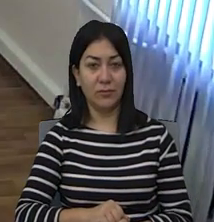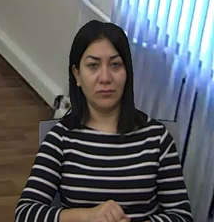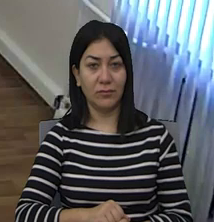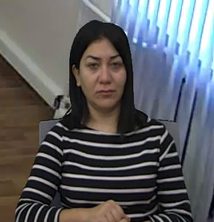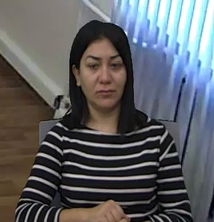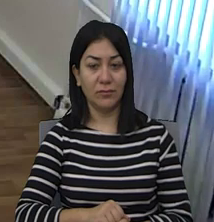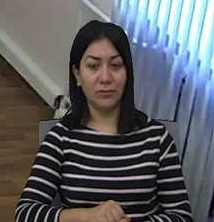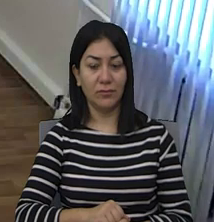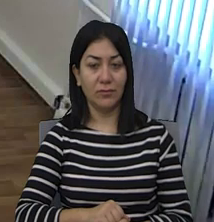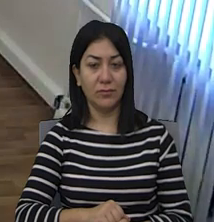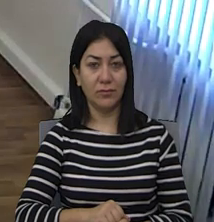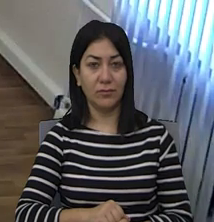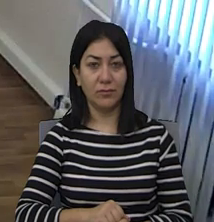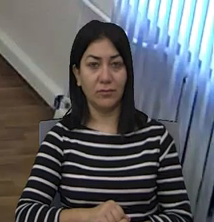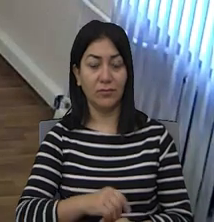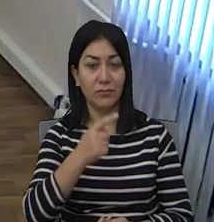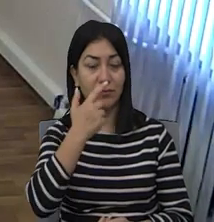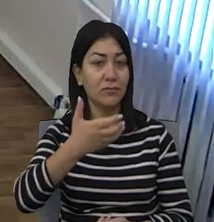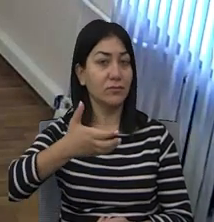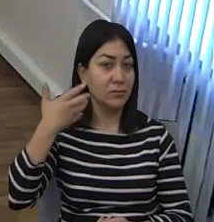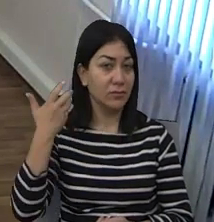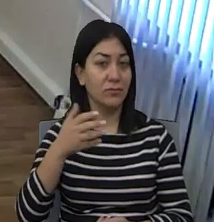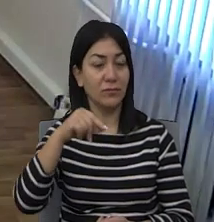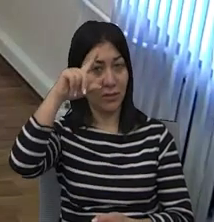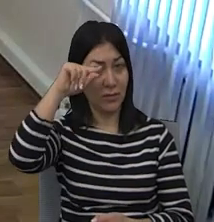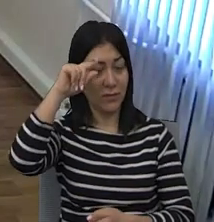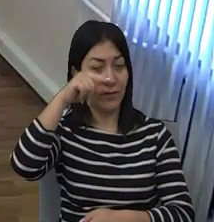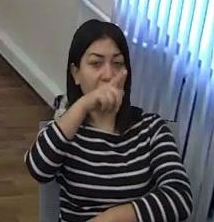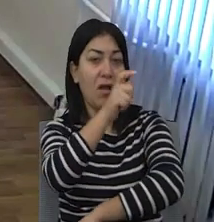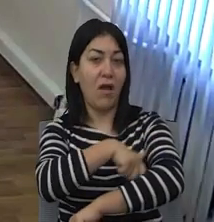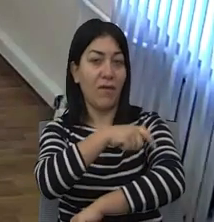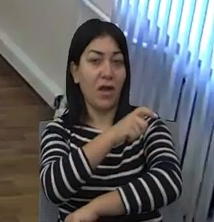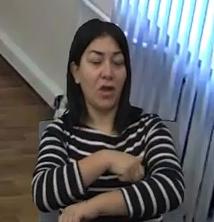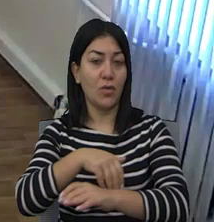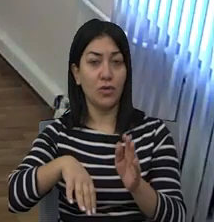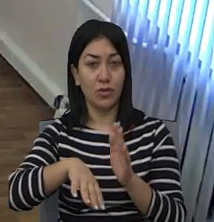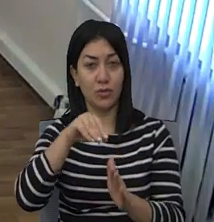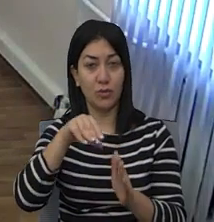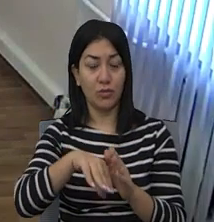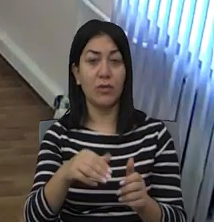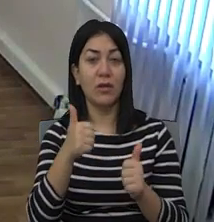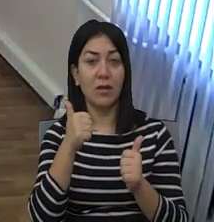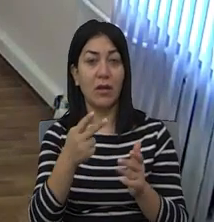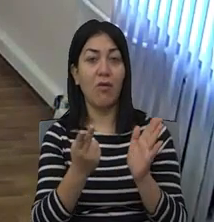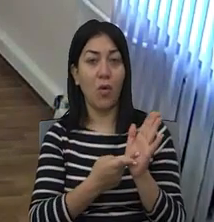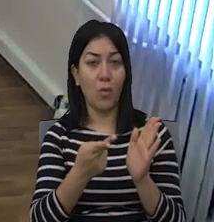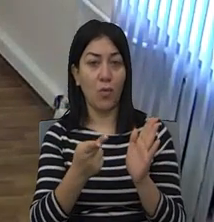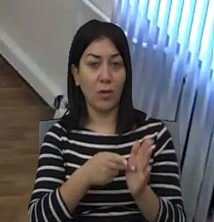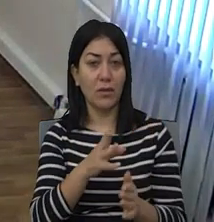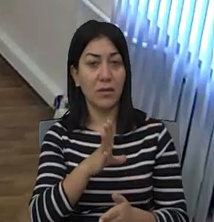maturing democratic process. Վերջինս կայացած Երևանի ավականու ընտրությունները լավ օրինակ են հանդիսանում